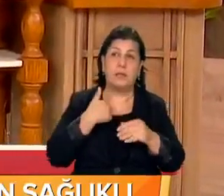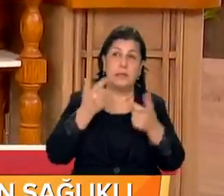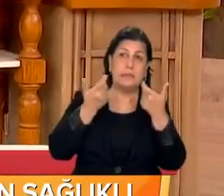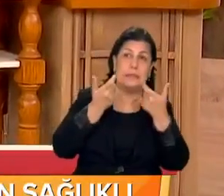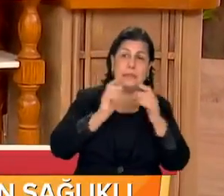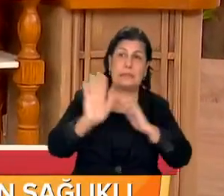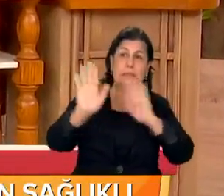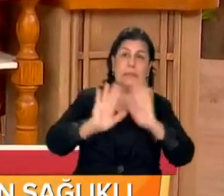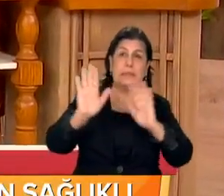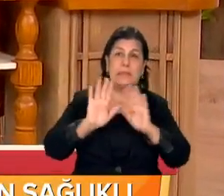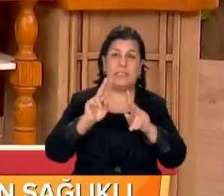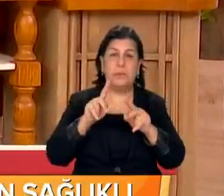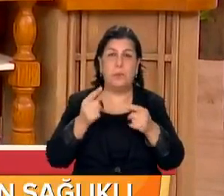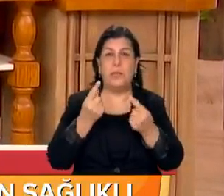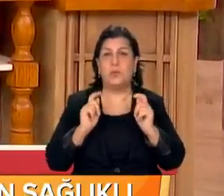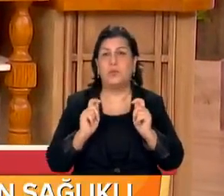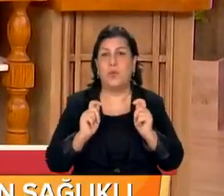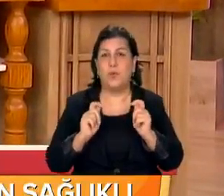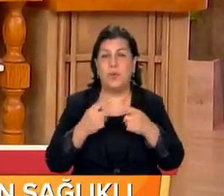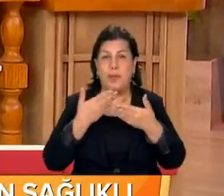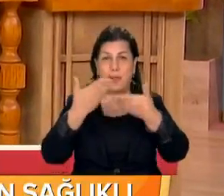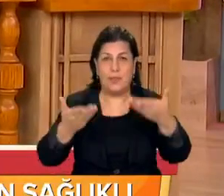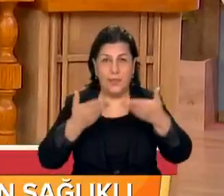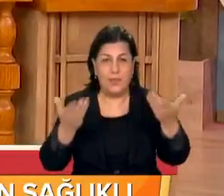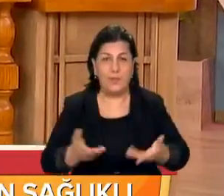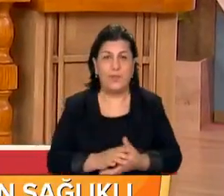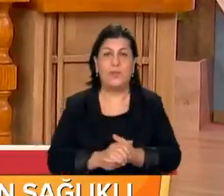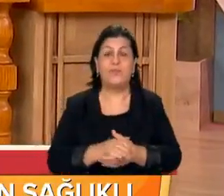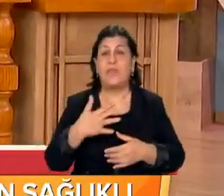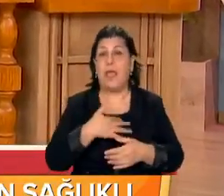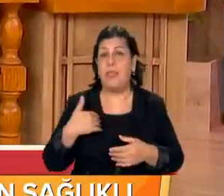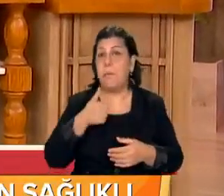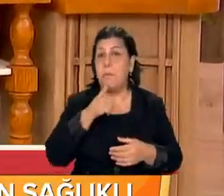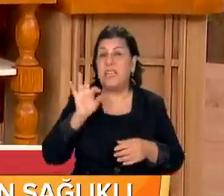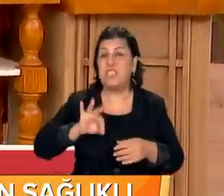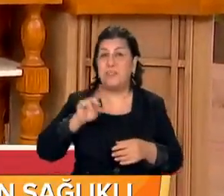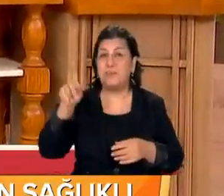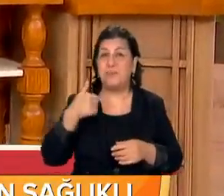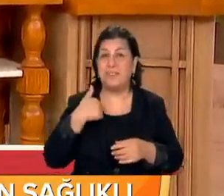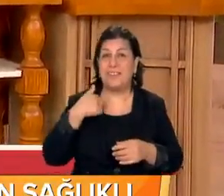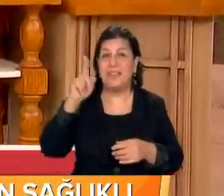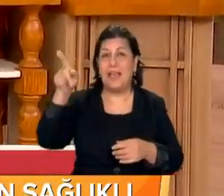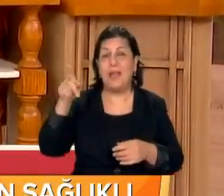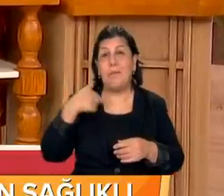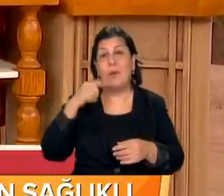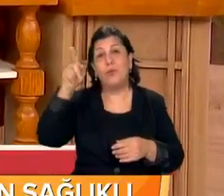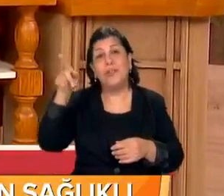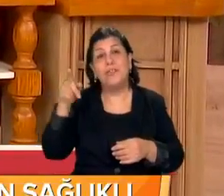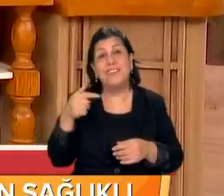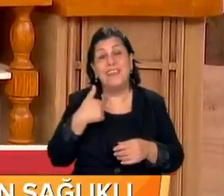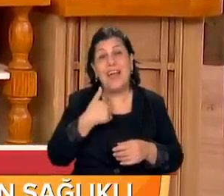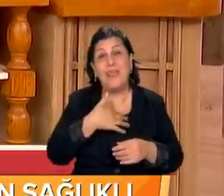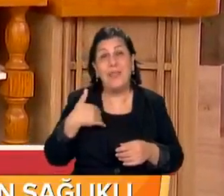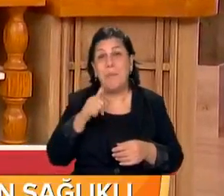Evet benim başıma geldi birkaç gün önce Aslında anne ve babam Gerçekten şu süreçte Ben onların annesi babası gibiyim